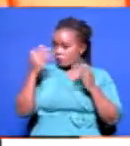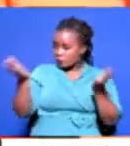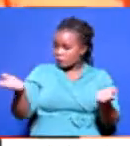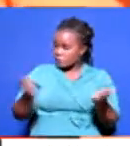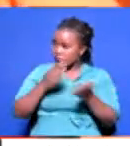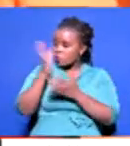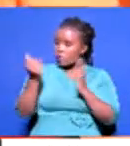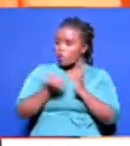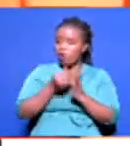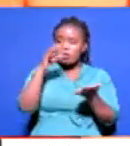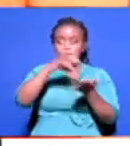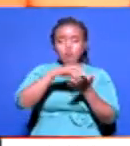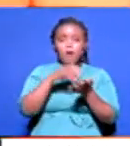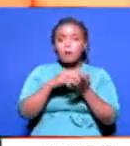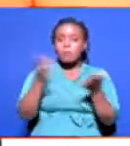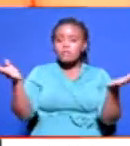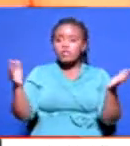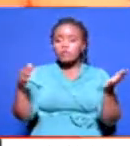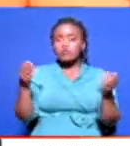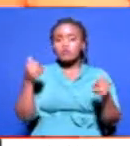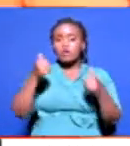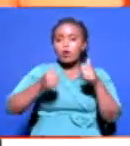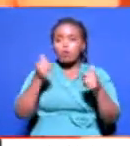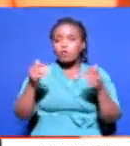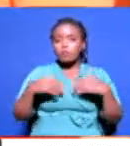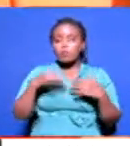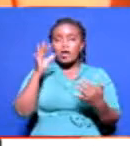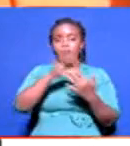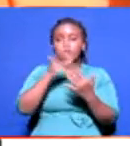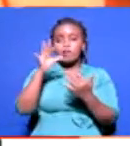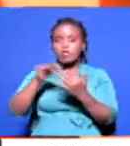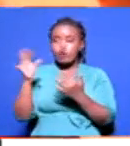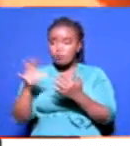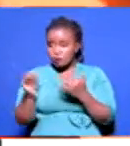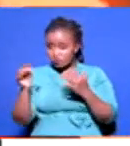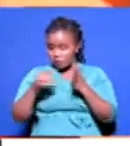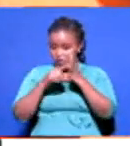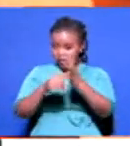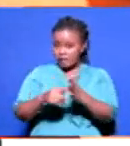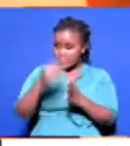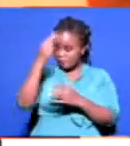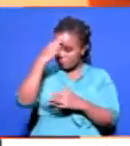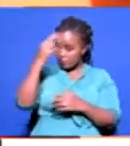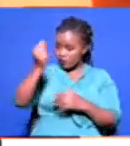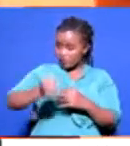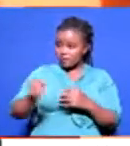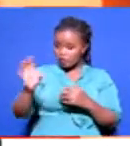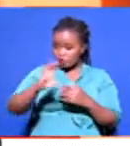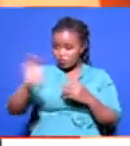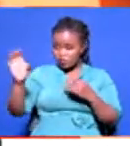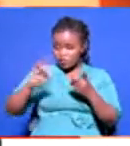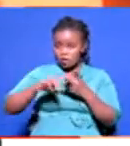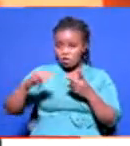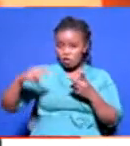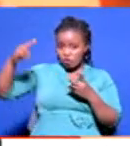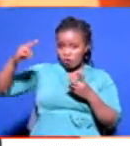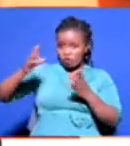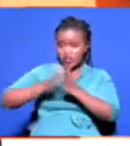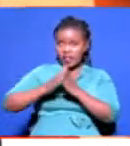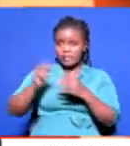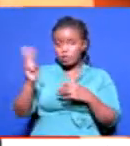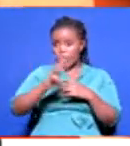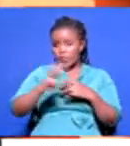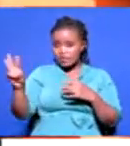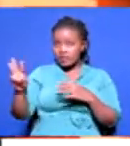zile places ambao kutakuwa na nomination kama pale Kajiado East, Kajiado North na Kajiado West, lakini